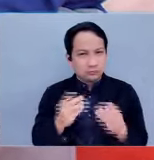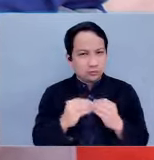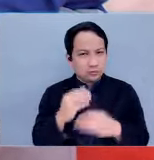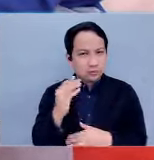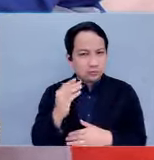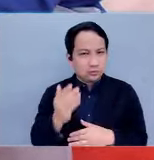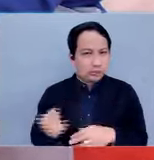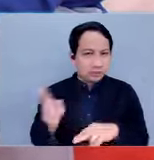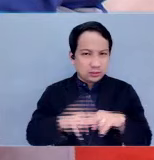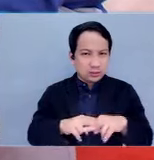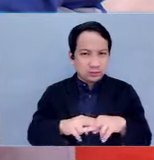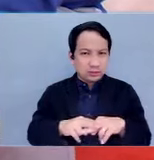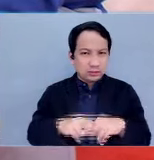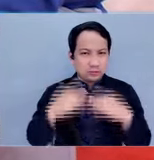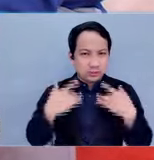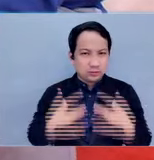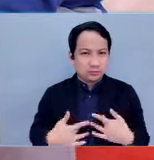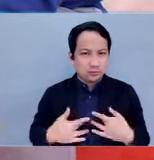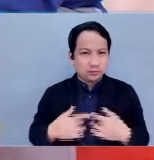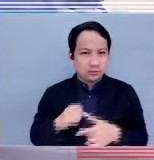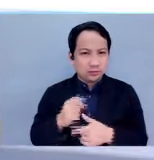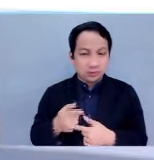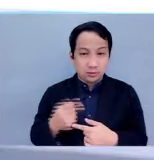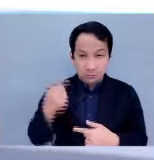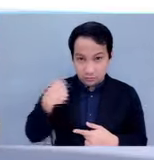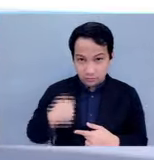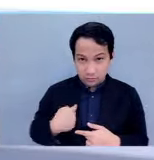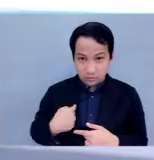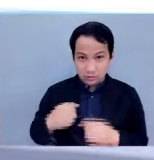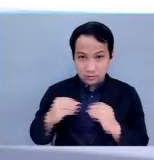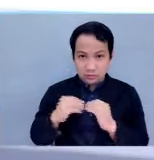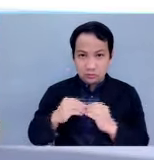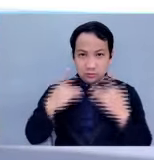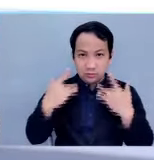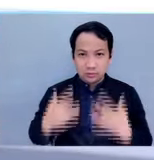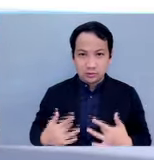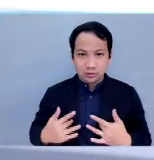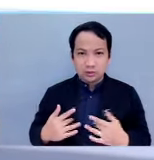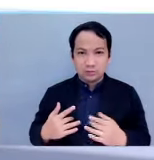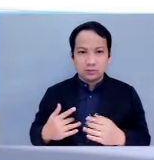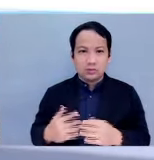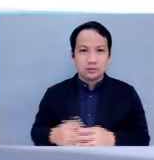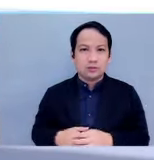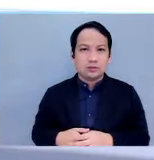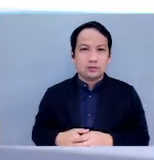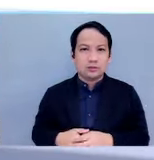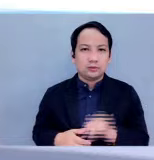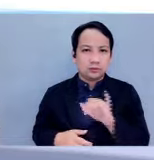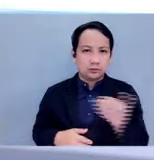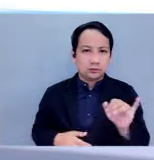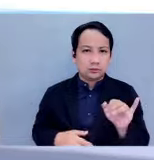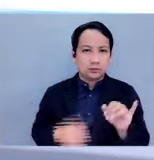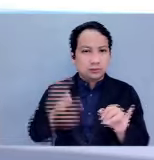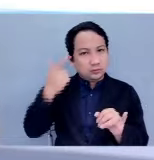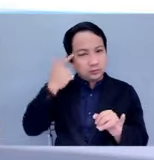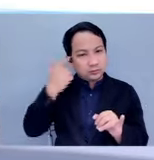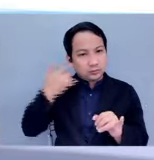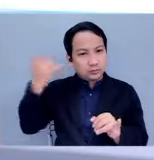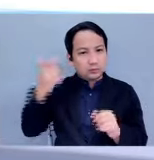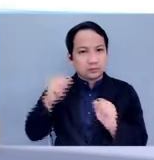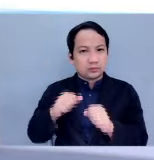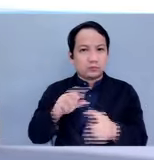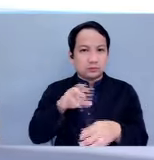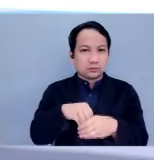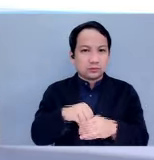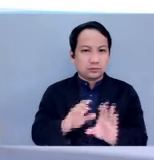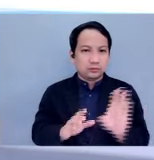rates ng depression? Sa akin, sir, more of depression and more anxiety. More of depression, anxiety. And then, pag kami suicidal ideations, pasok na sa...